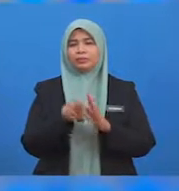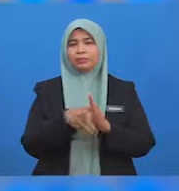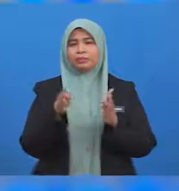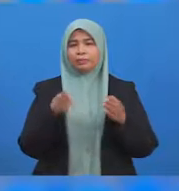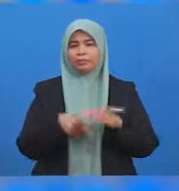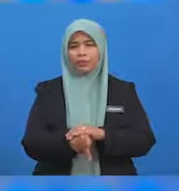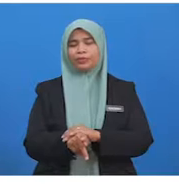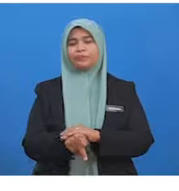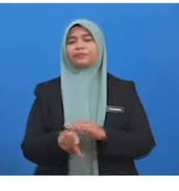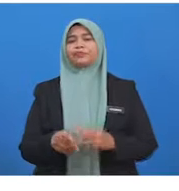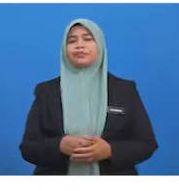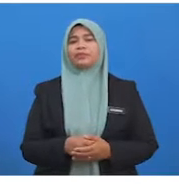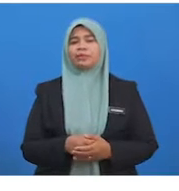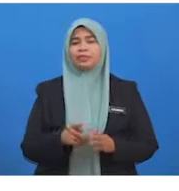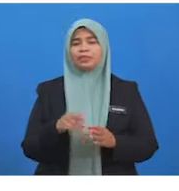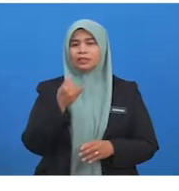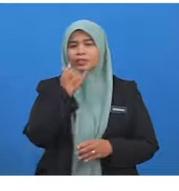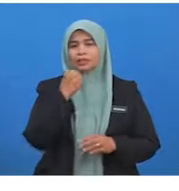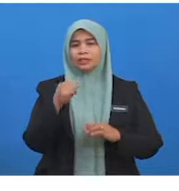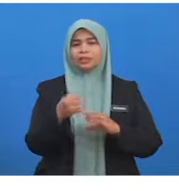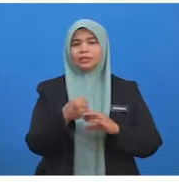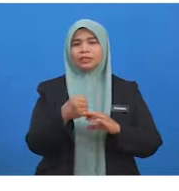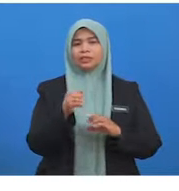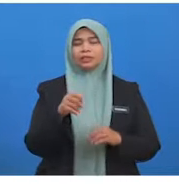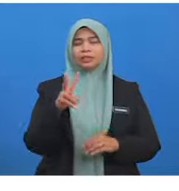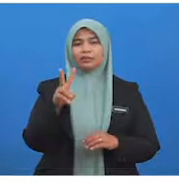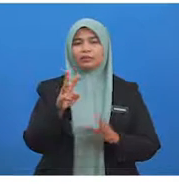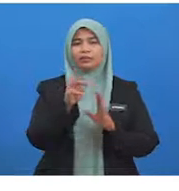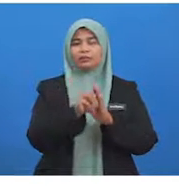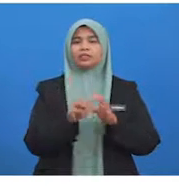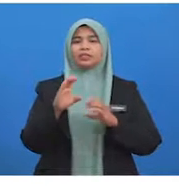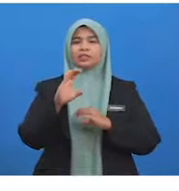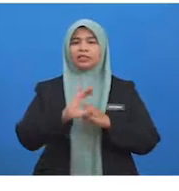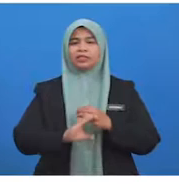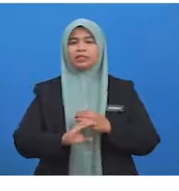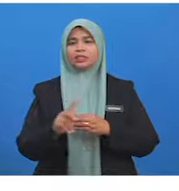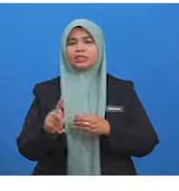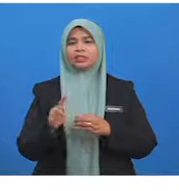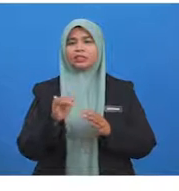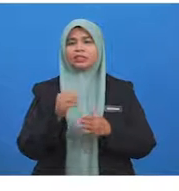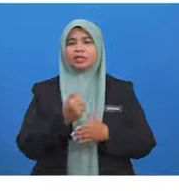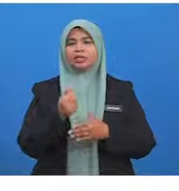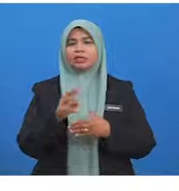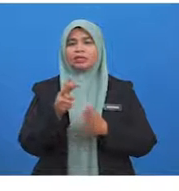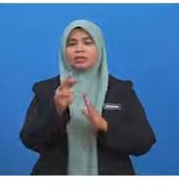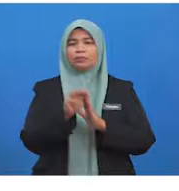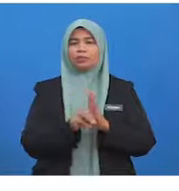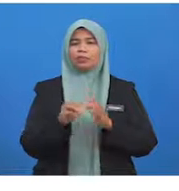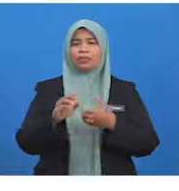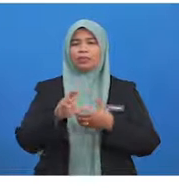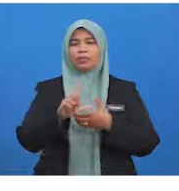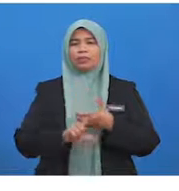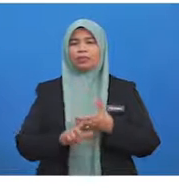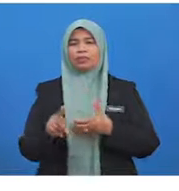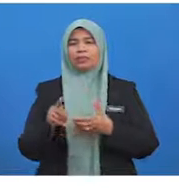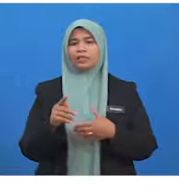Kesalahan jenayah yang kedua ialah mencederakan, melukakan atau memotong anggota